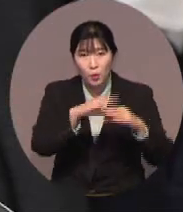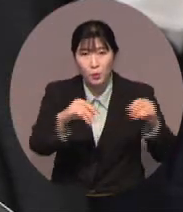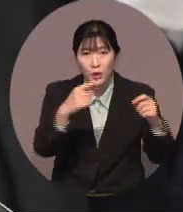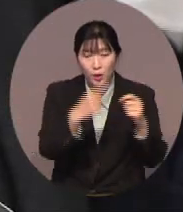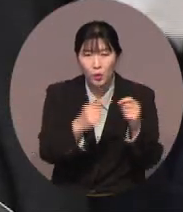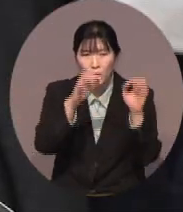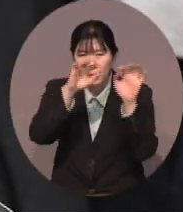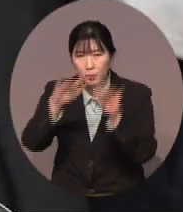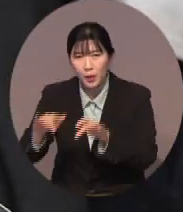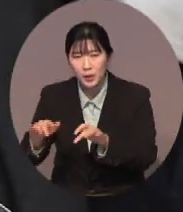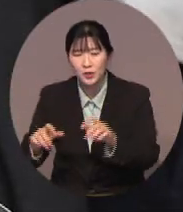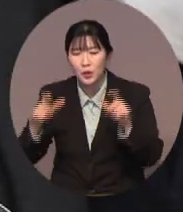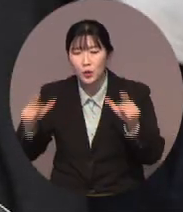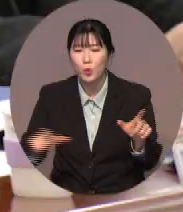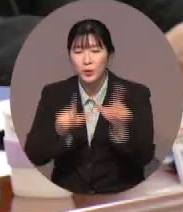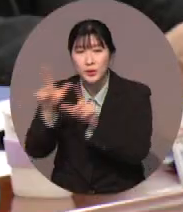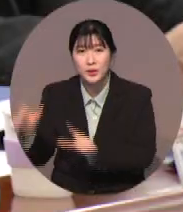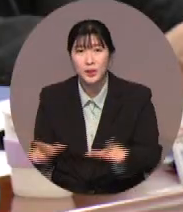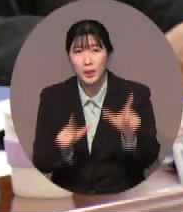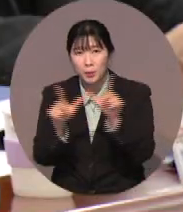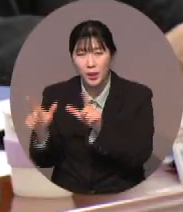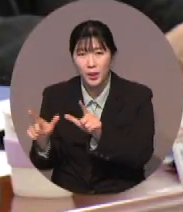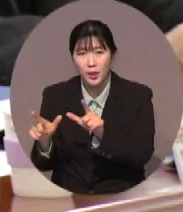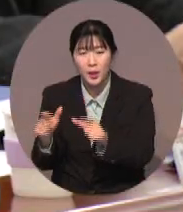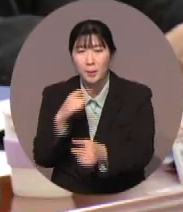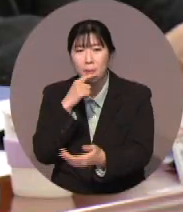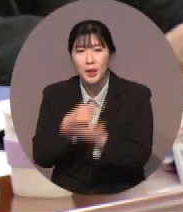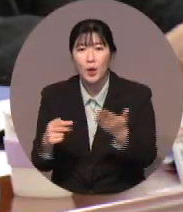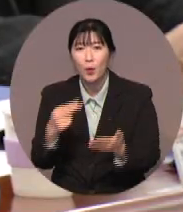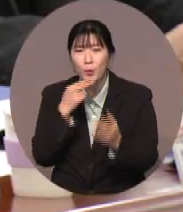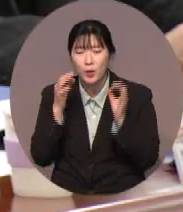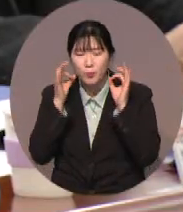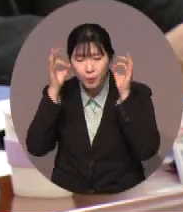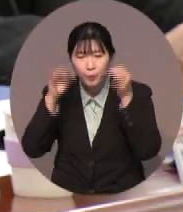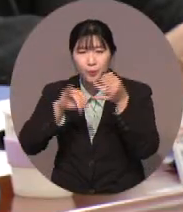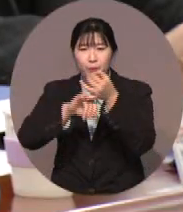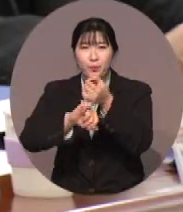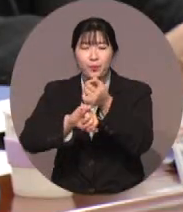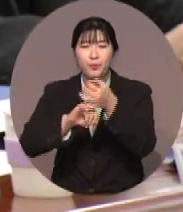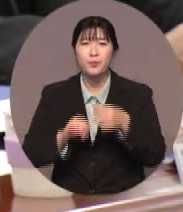대설과 한파에 도민 일상생활에 불편이 없도록 세심히 살필 것을 주문했습니다